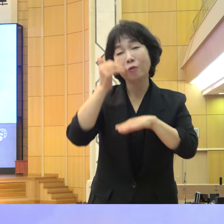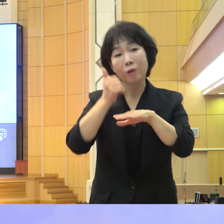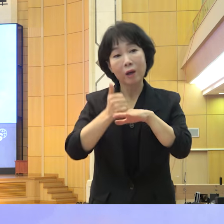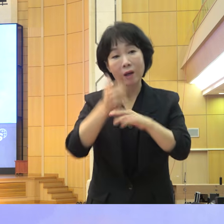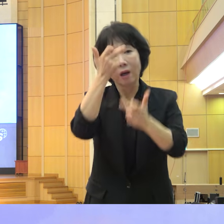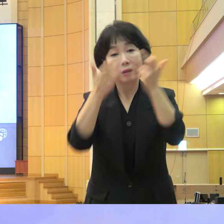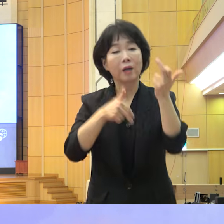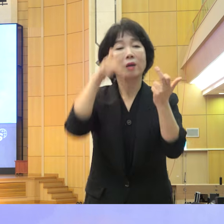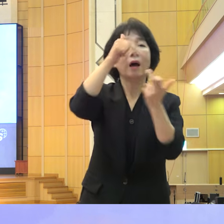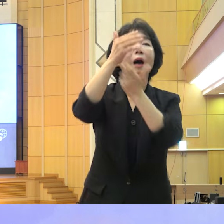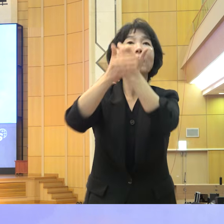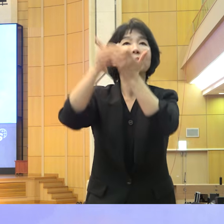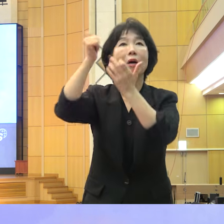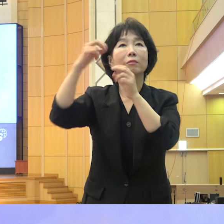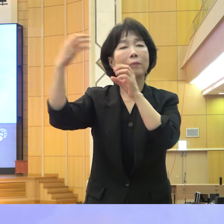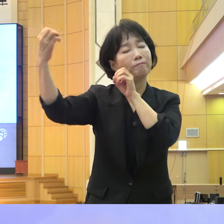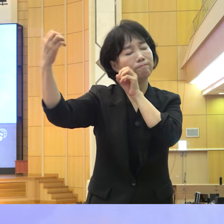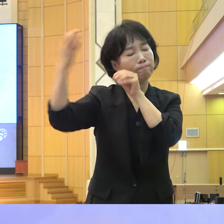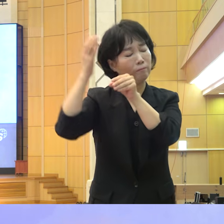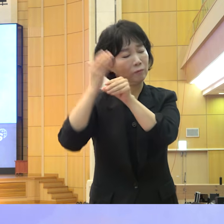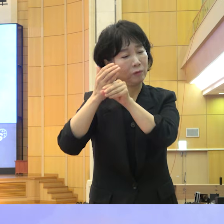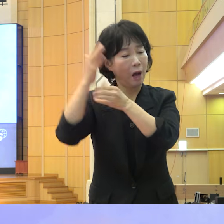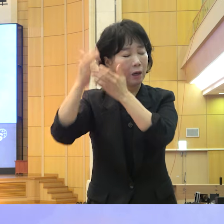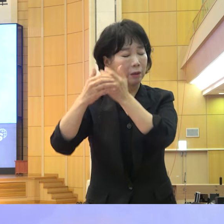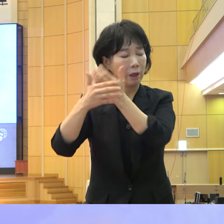하나님과 대화하고 있는데 하나님이 모세야